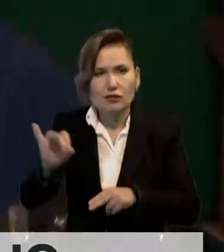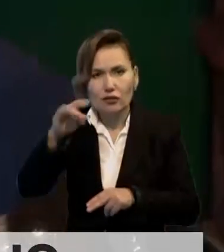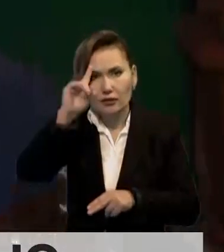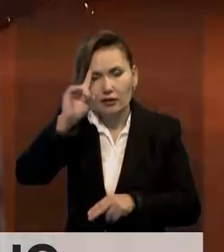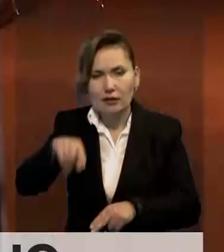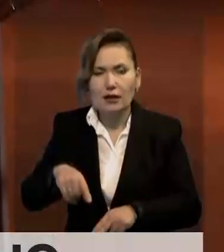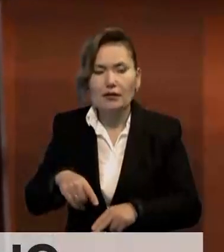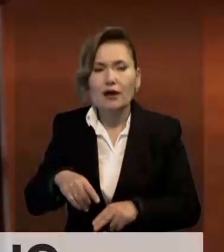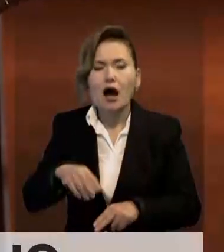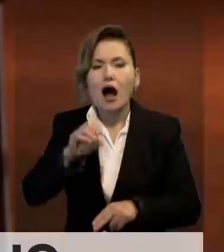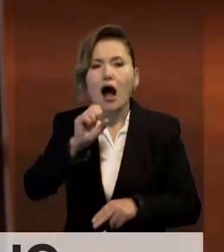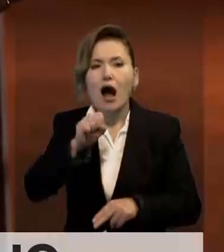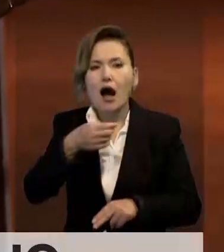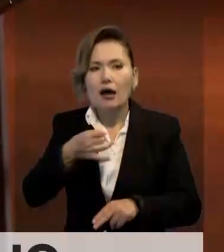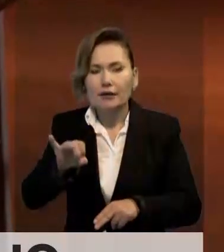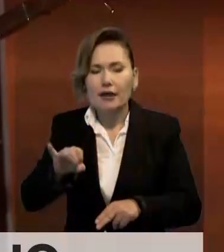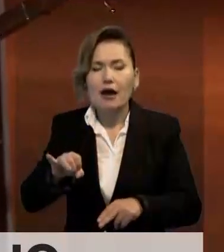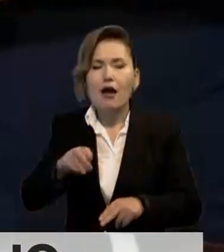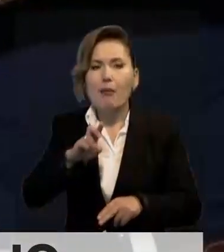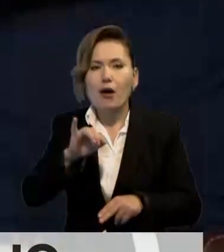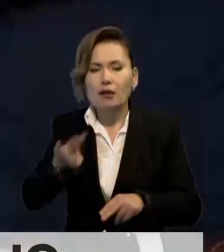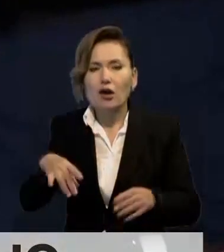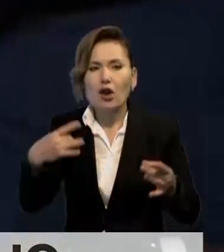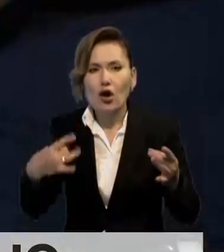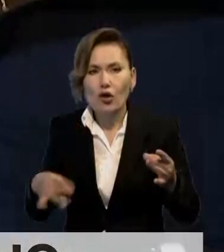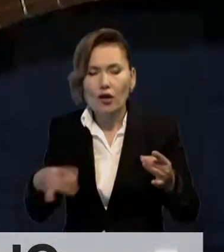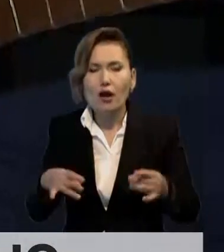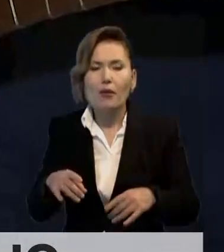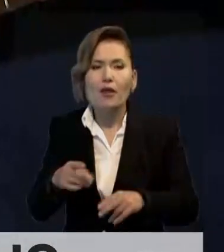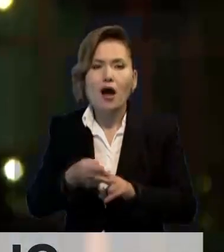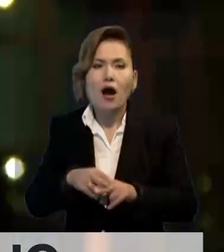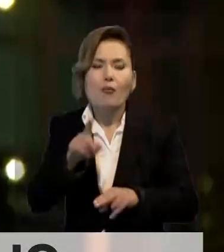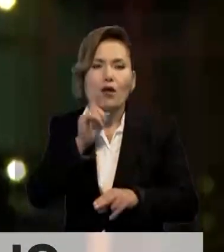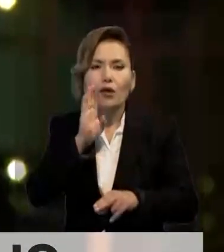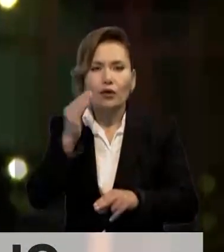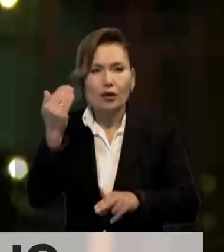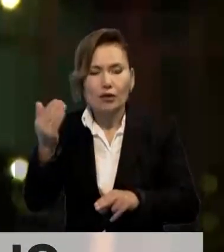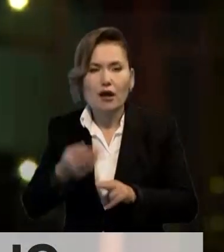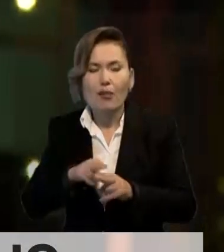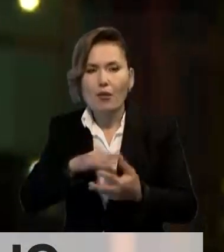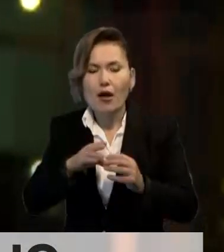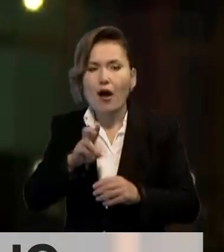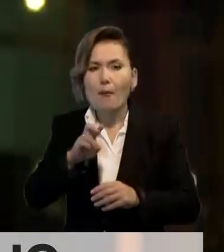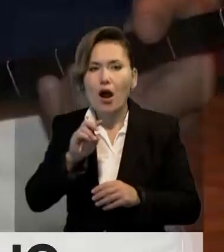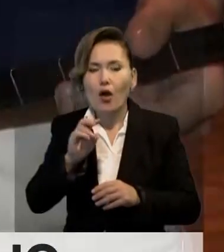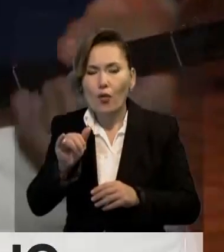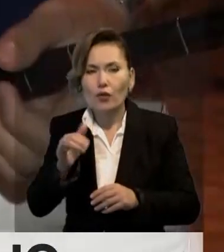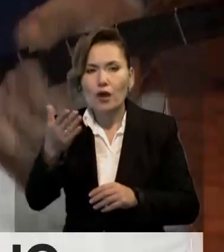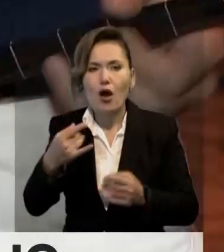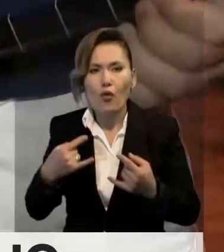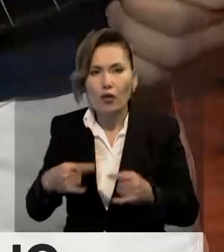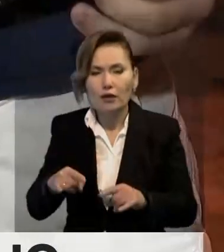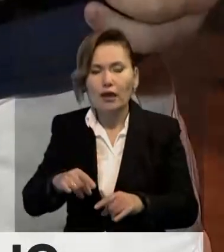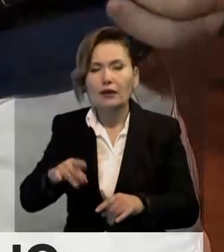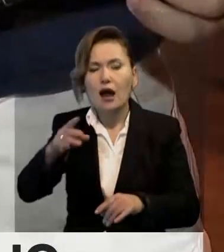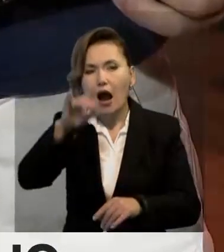Ал бұл Адай мен Балбырауынды домбырада шатаспай шертетін Әли Яғыз Евсен. Бакудың тумасы Италияда оқиды, қазақшасы